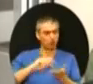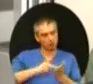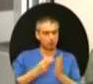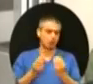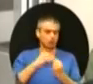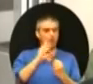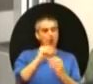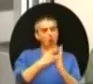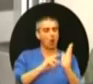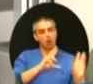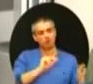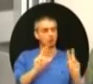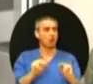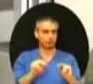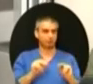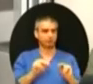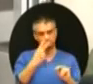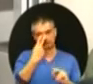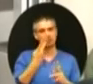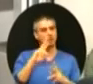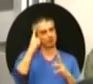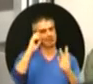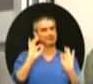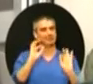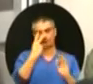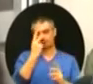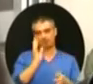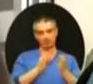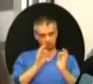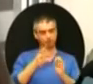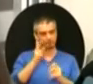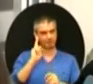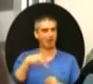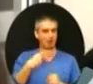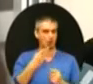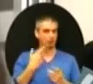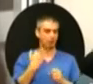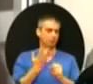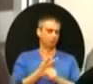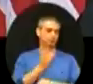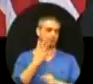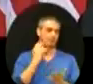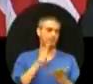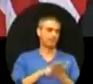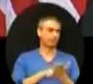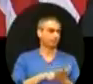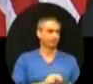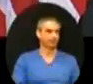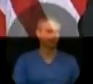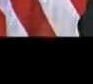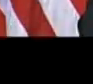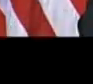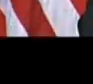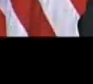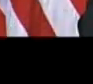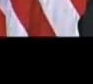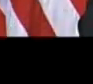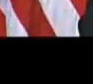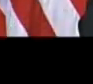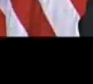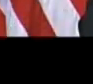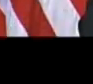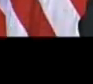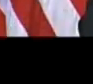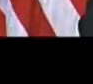אחרת של חוק דומה שיראה יותר סביר מבחינה משפטית ושעשוי לעבור בגץ. We don't believe that the existence of current settlements